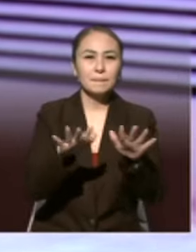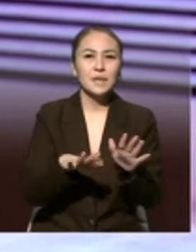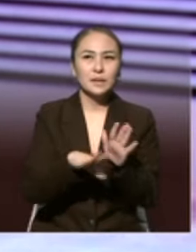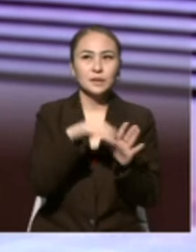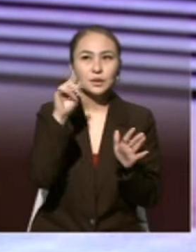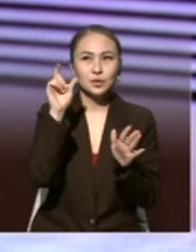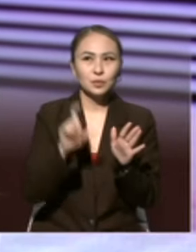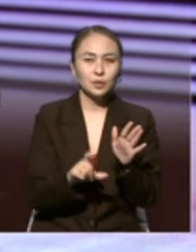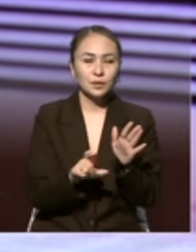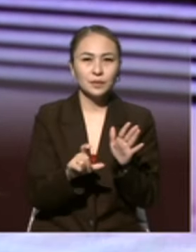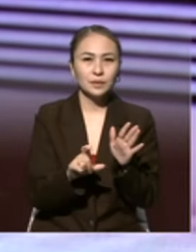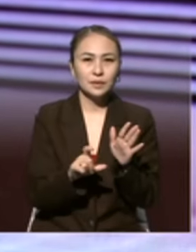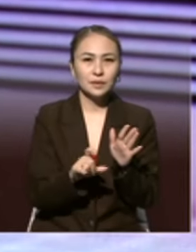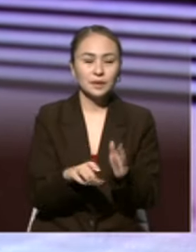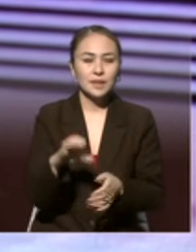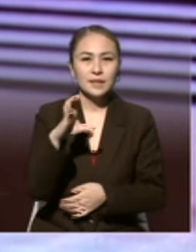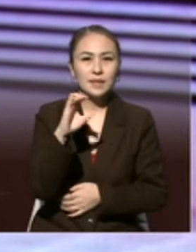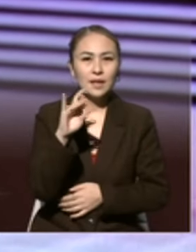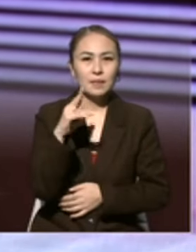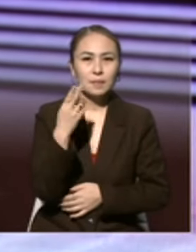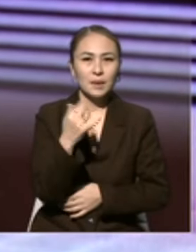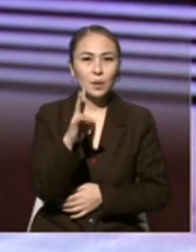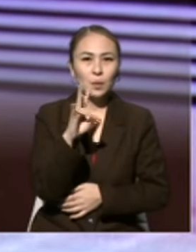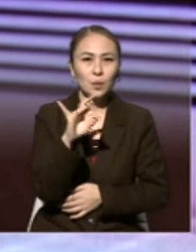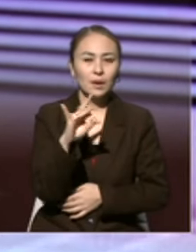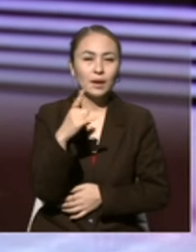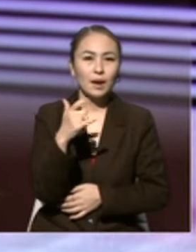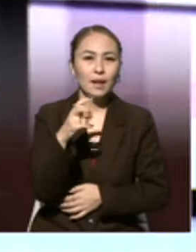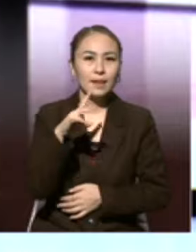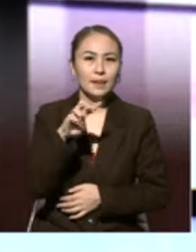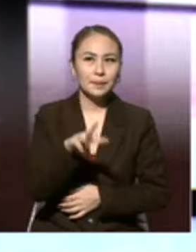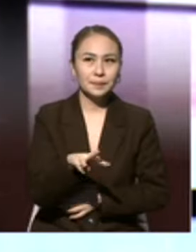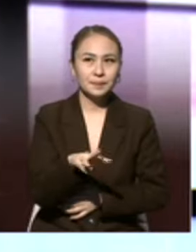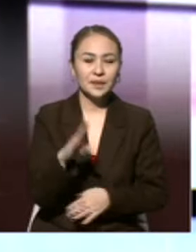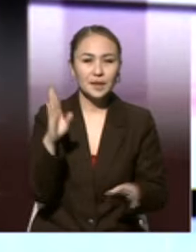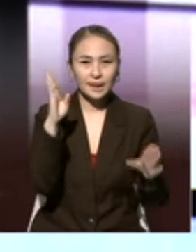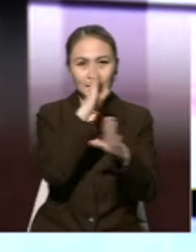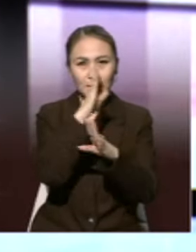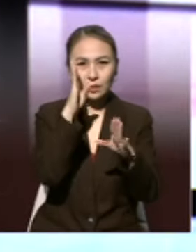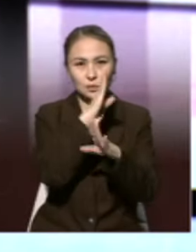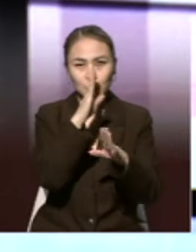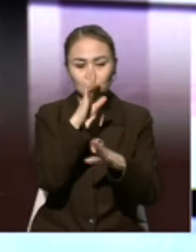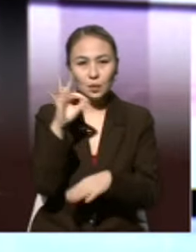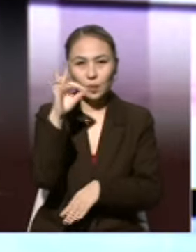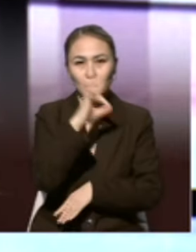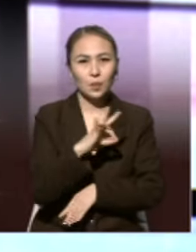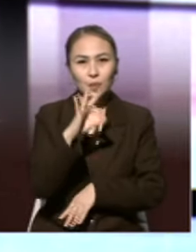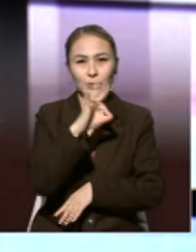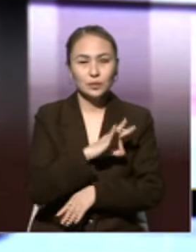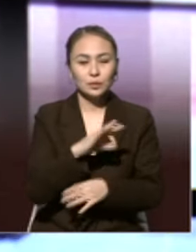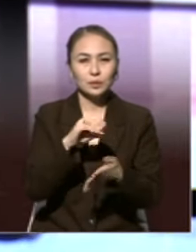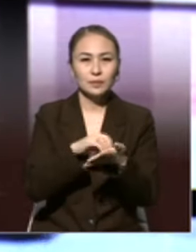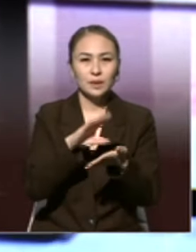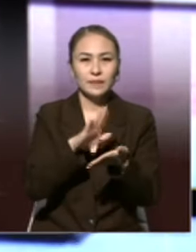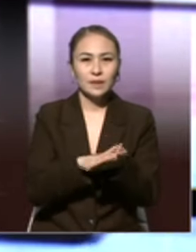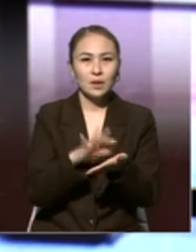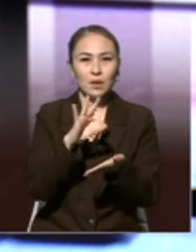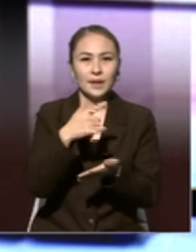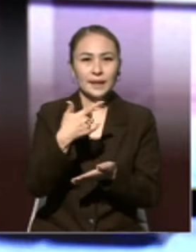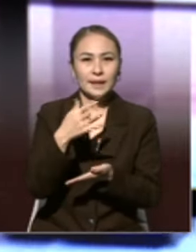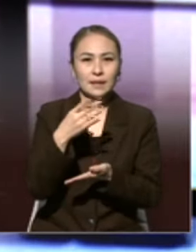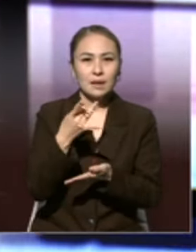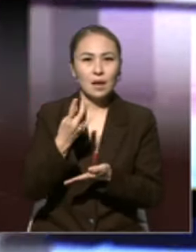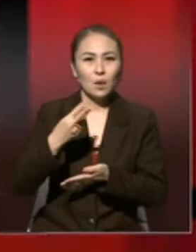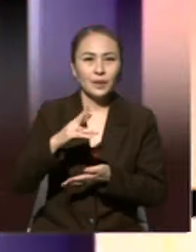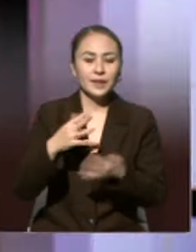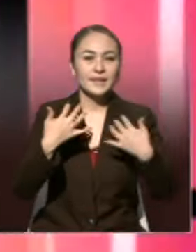мәжілісінің депутаты. Серікбай Нұрғалым, Қазгидромет гидрологиялық үдерістерді үлгілеу және гидрологиялық